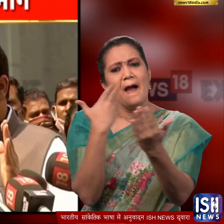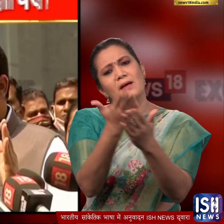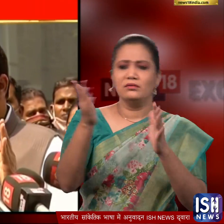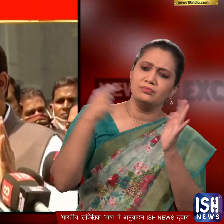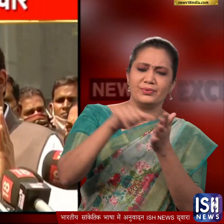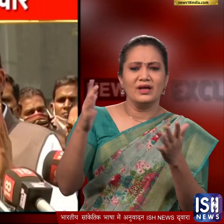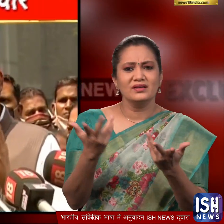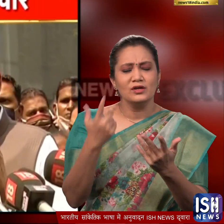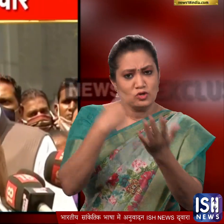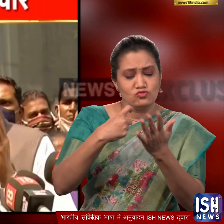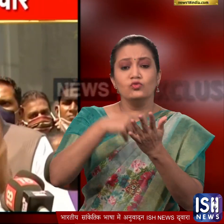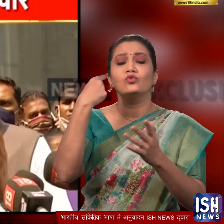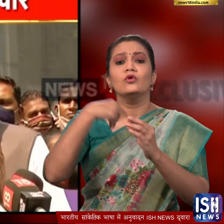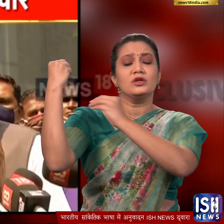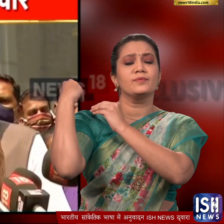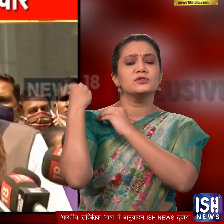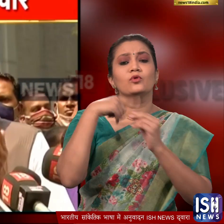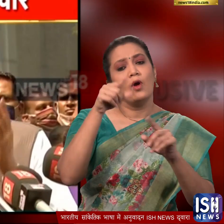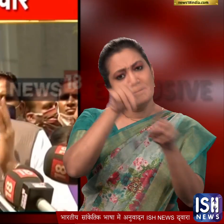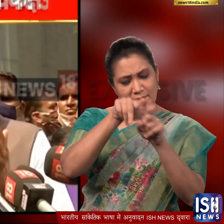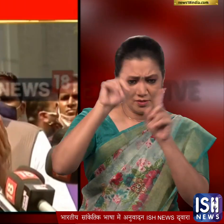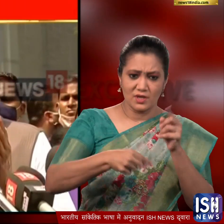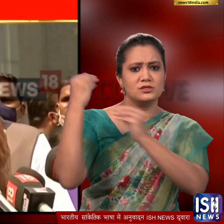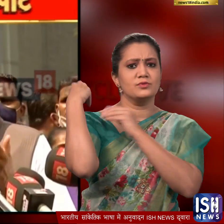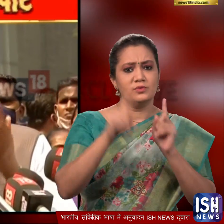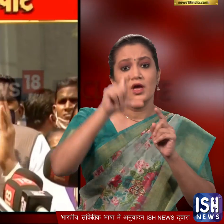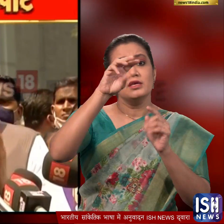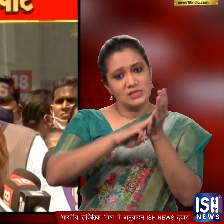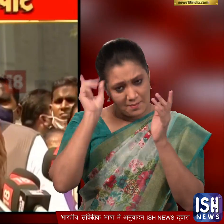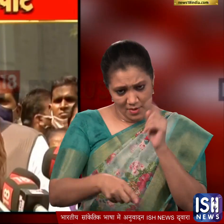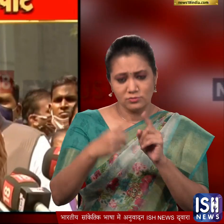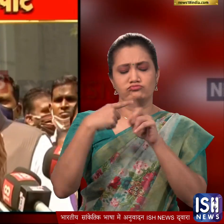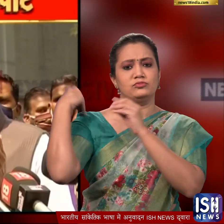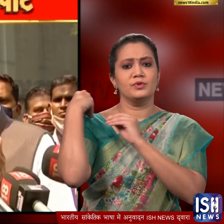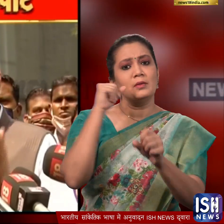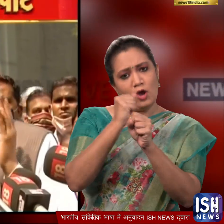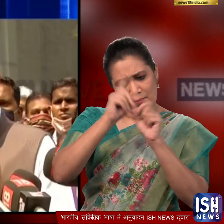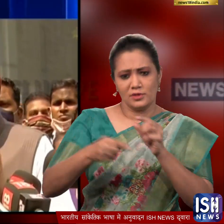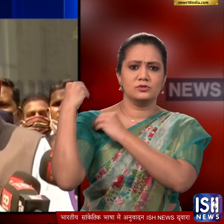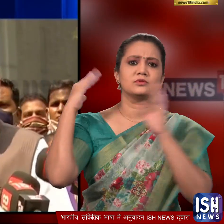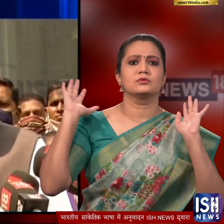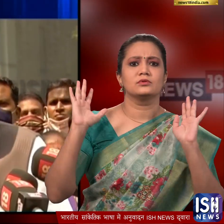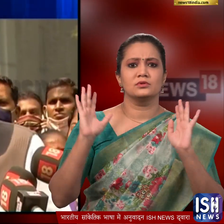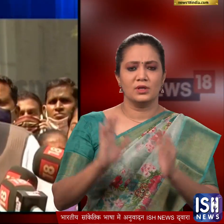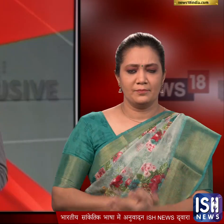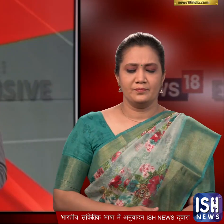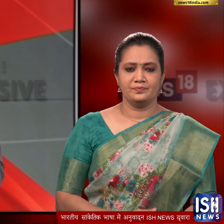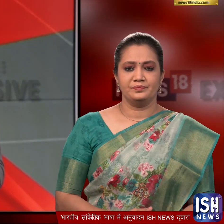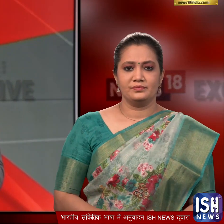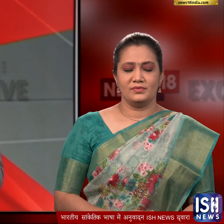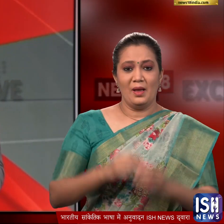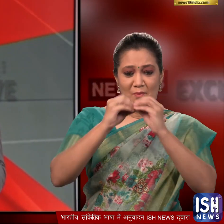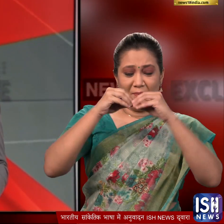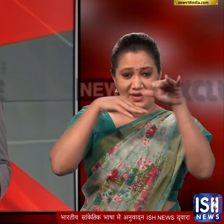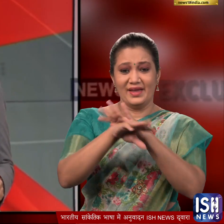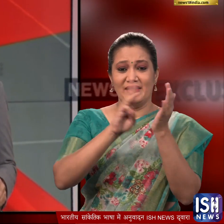है, ये सारी चीजों की जिम्मेदारी ये बीएमसी को भी लेनी पड़ेगी, सीएम साहब को भी लेनी पड़ेगी और सरकार को भी लेनी पड़ेगी। बात